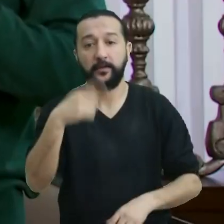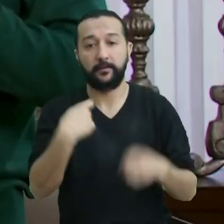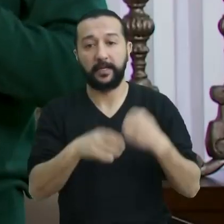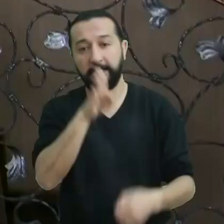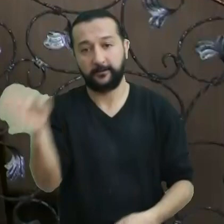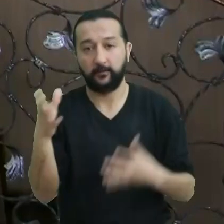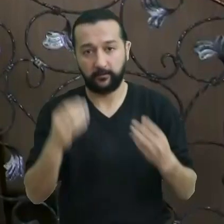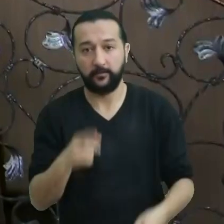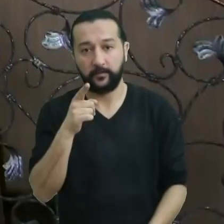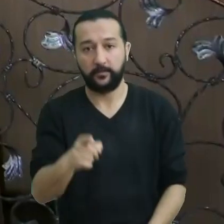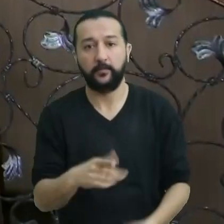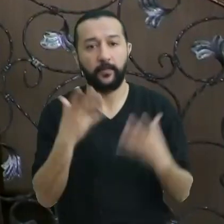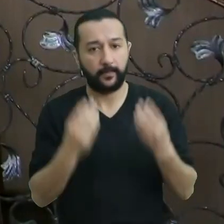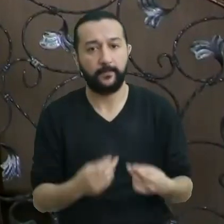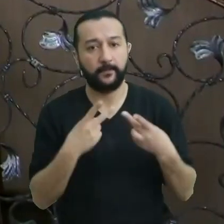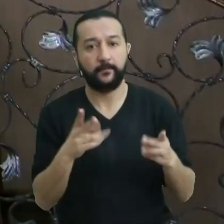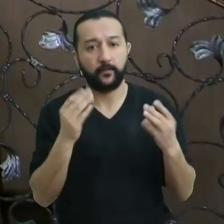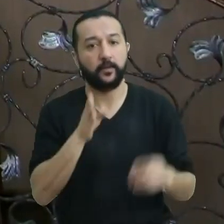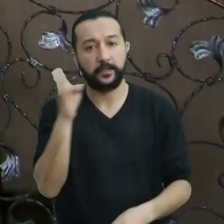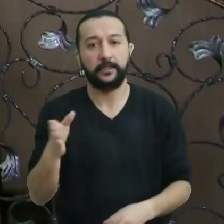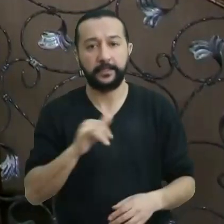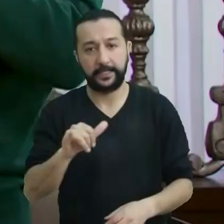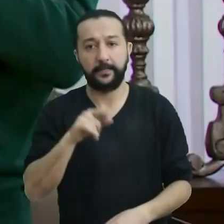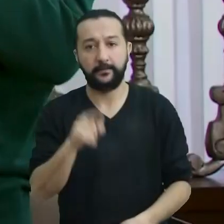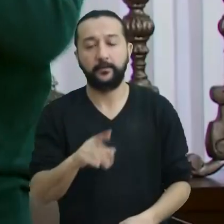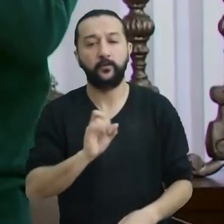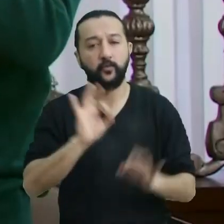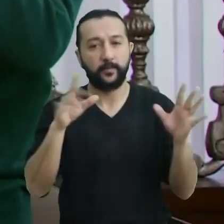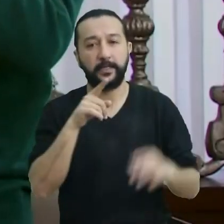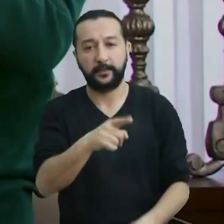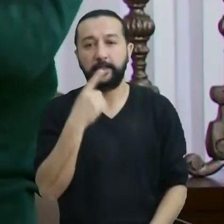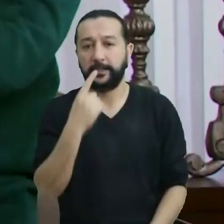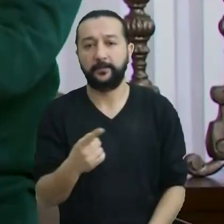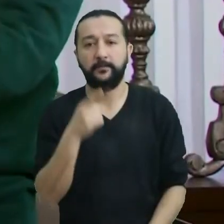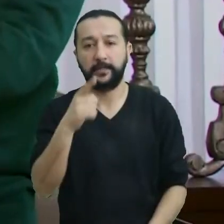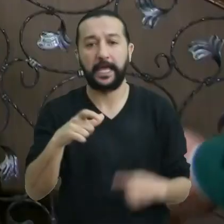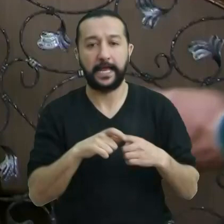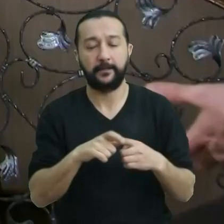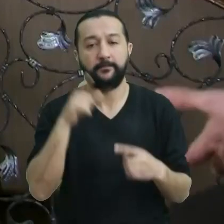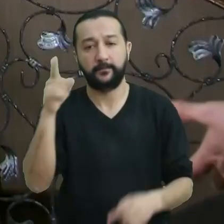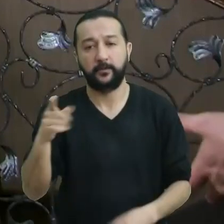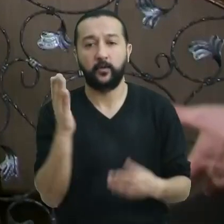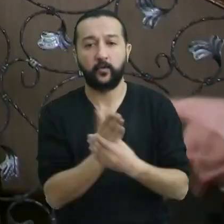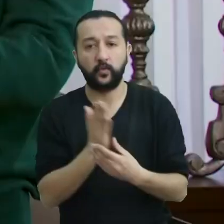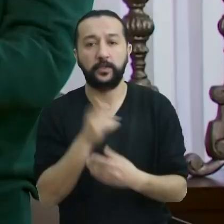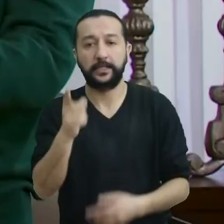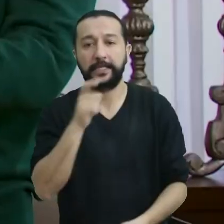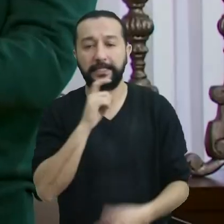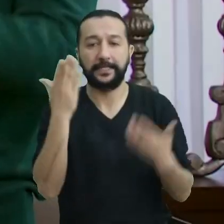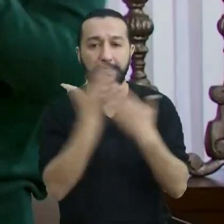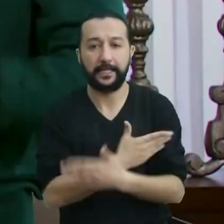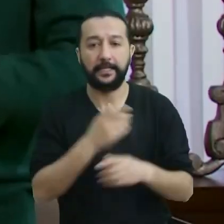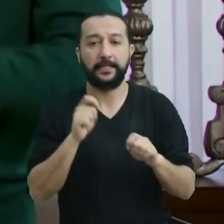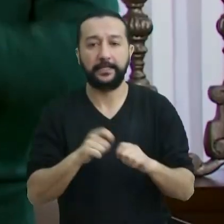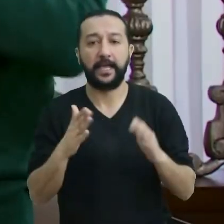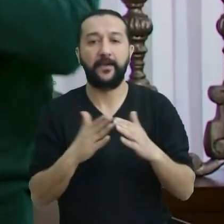bankaya uğrayabilir misin? Tabii tabii, uğrayabiliriz. Yakın ya, zaten. Süper. Şey, ya Erdem'in dosyasını yanlışlıkla